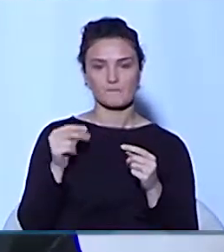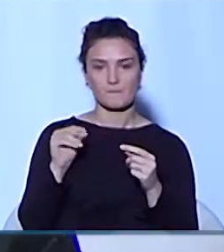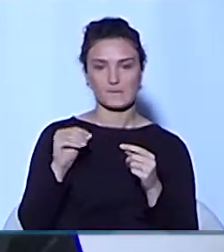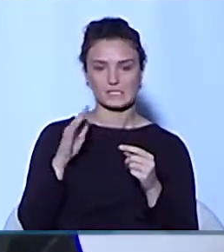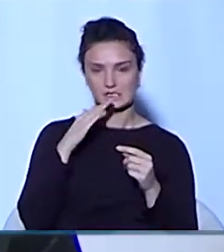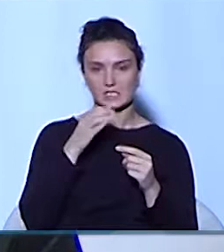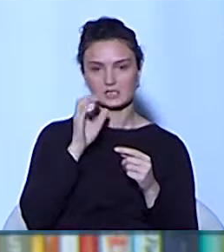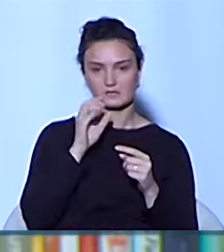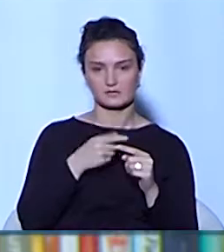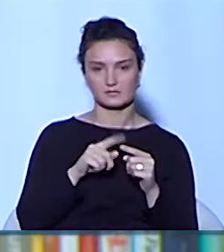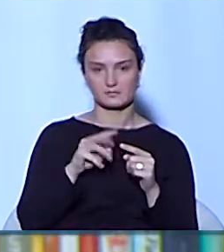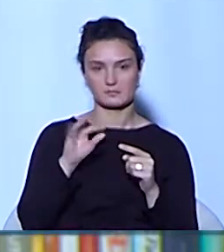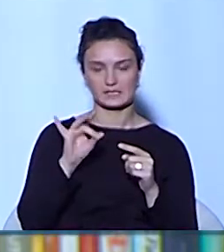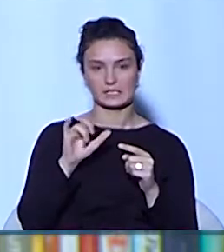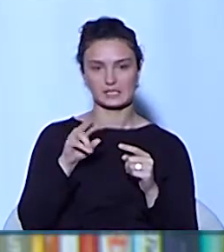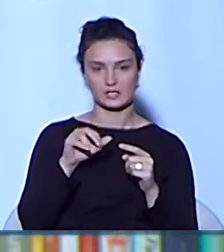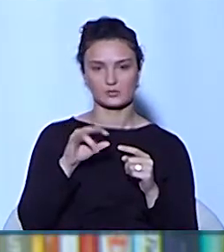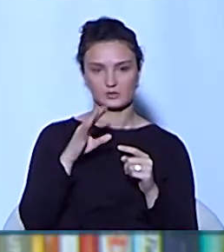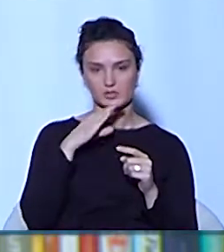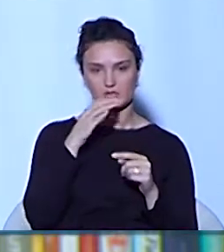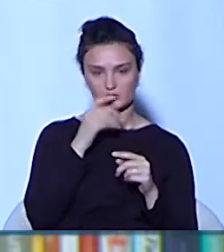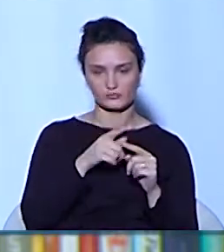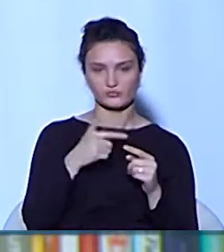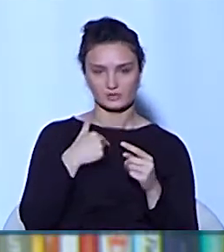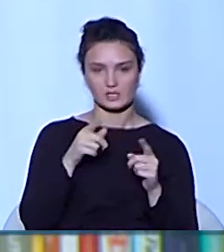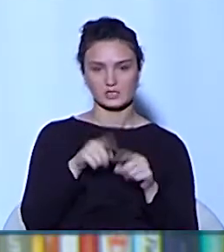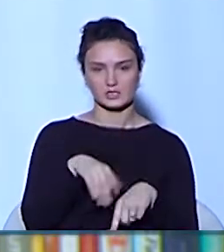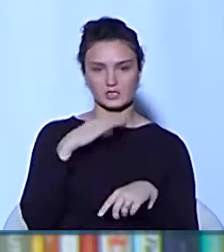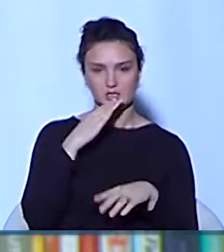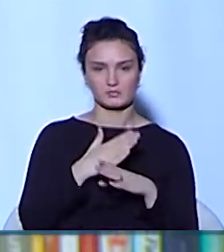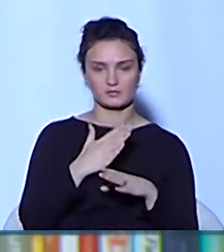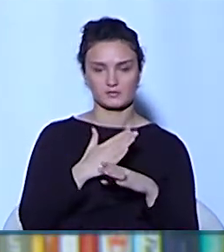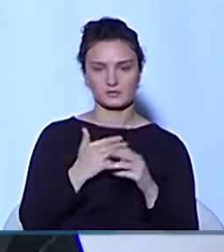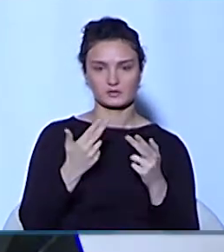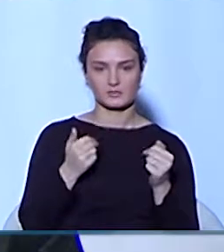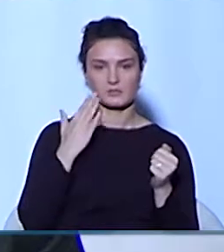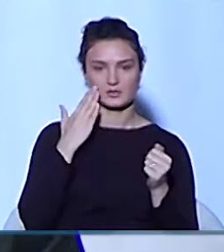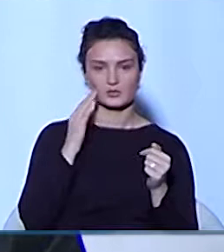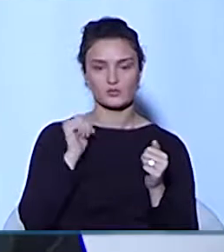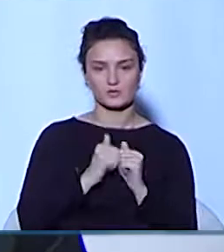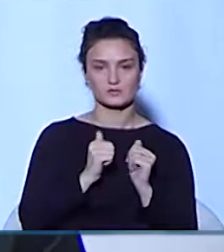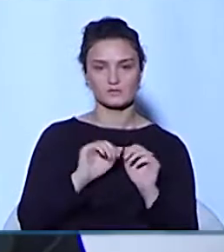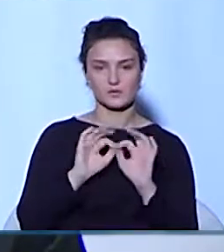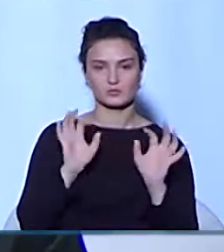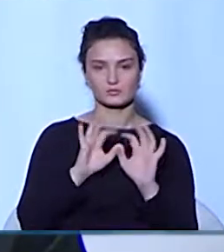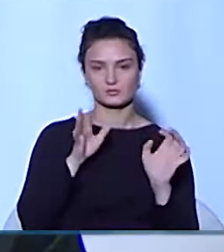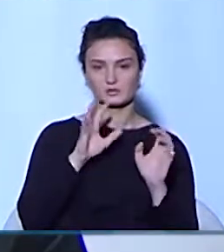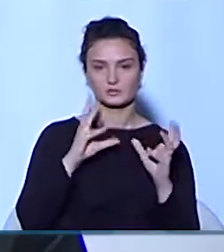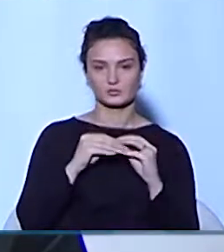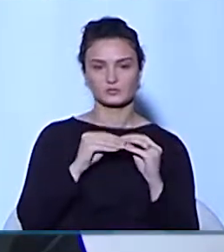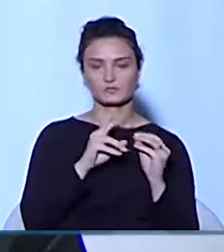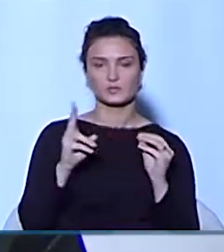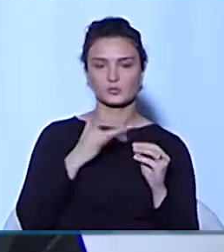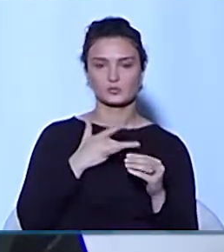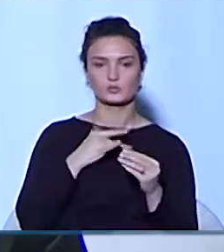მარილიან წყალს სვამთ. მინერალურ. ჩვენ გვაქვს ესეთი წყლები. მართალია, ჩვენ ყოველთვის ვეუბნებით ძირითადად, ვისაც